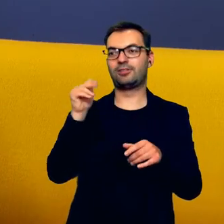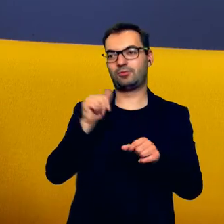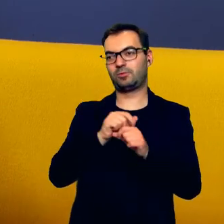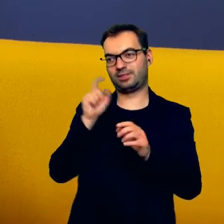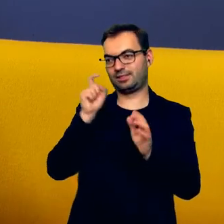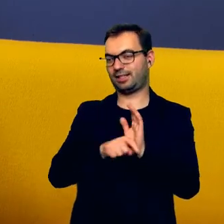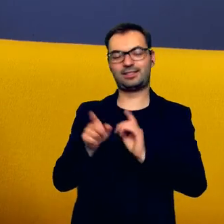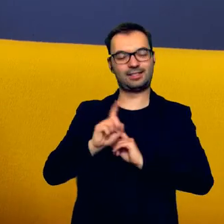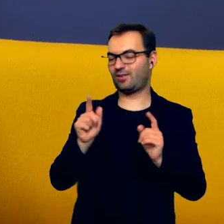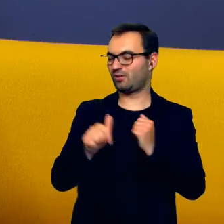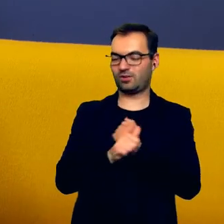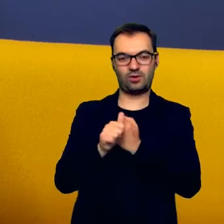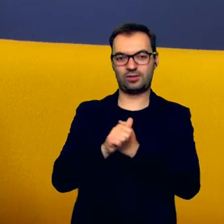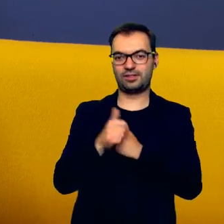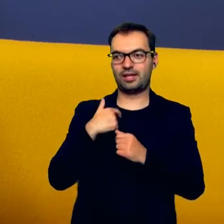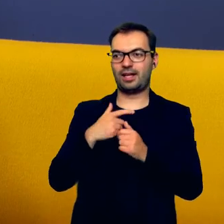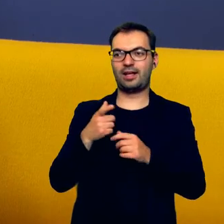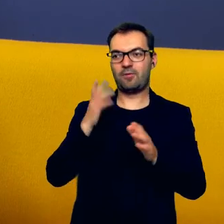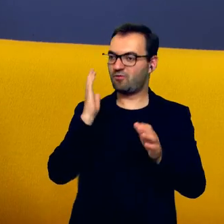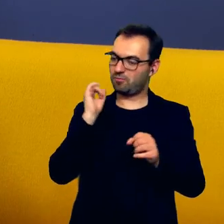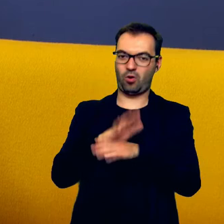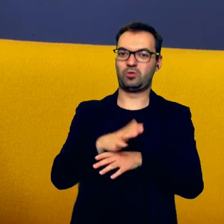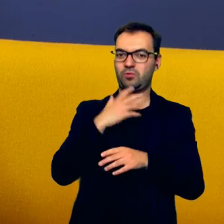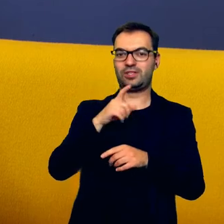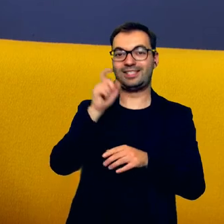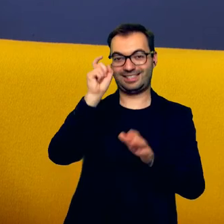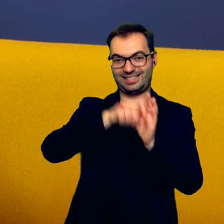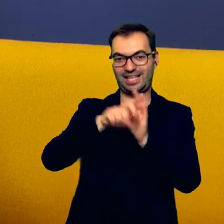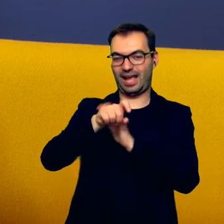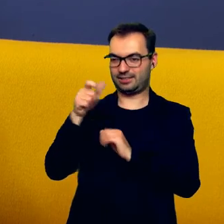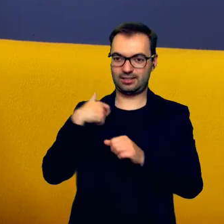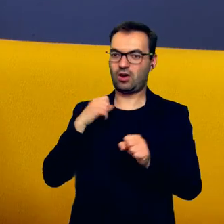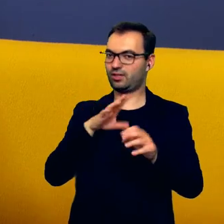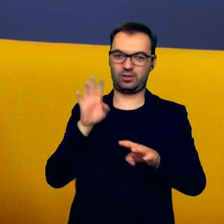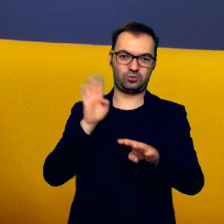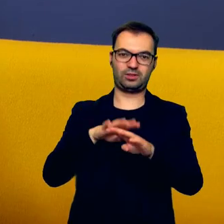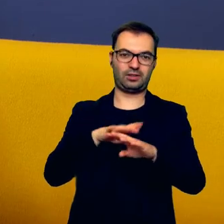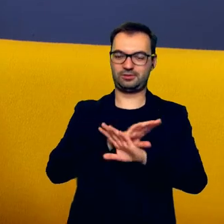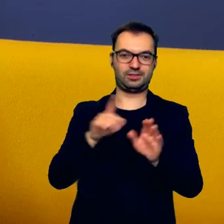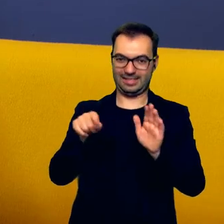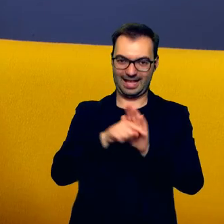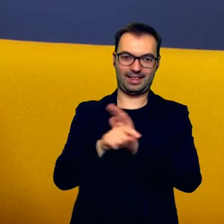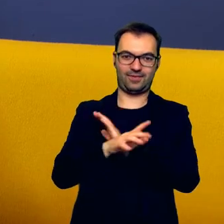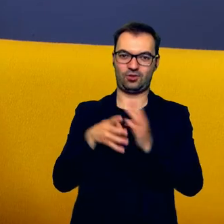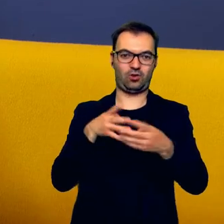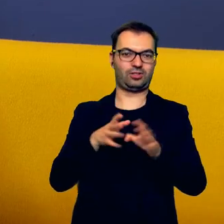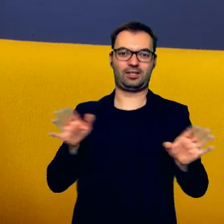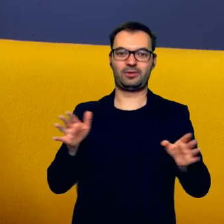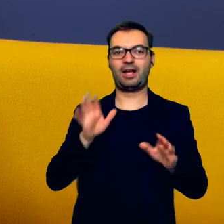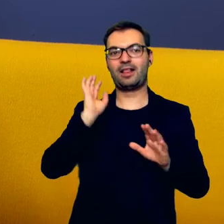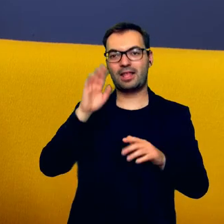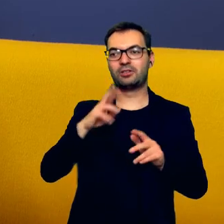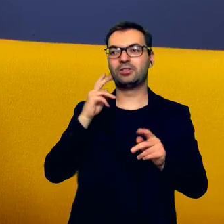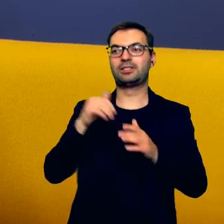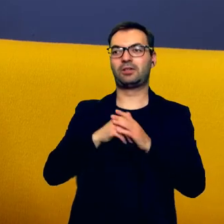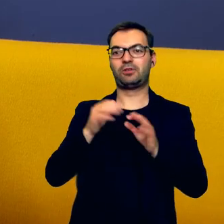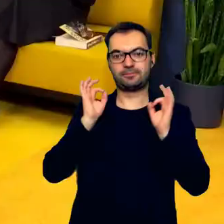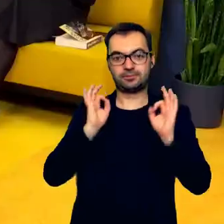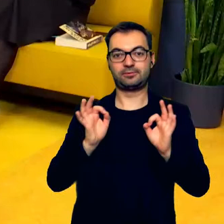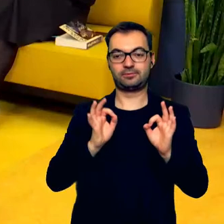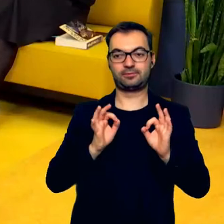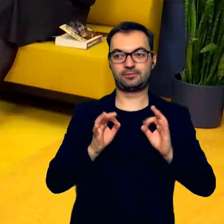zdrajcą. Ja tu negatywnie, jednoznacznie oceniam tych zdrajców. Jasne. Natomiast nawet ci, którzy postępują w sposób